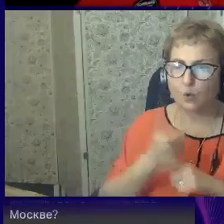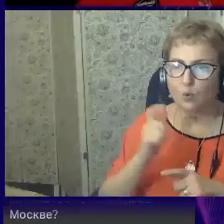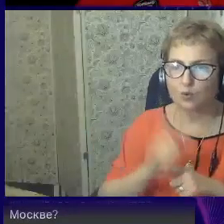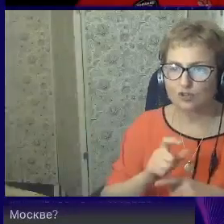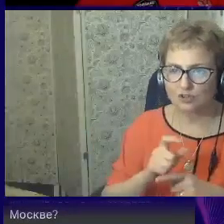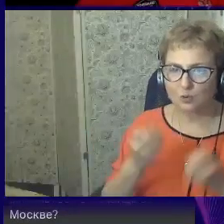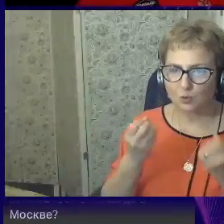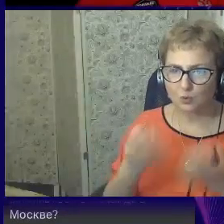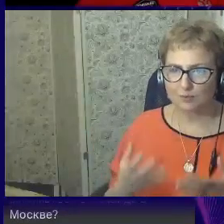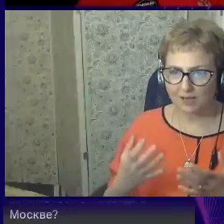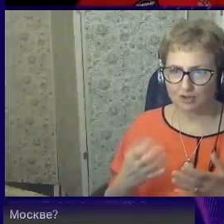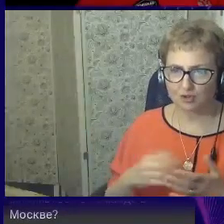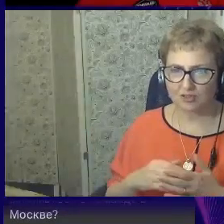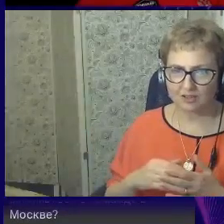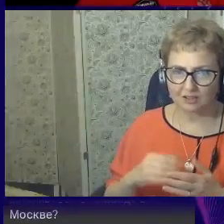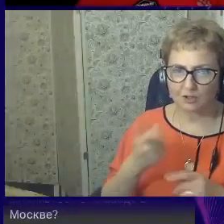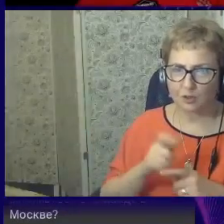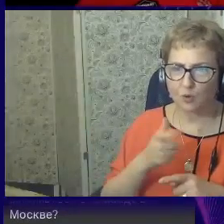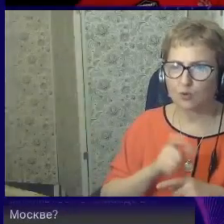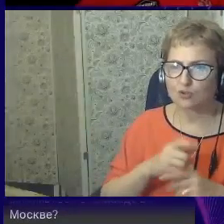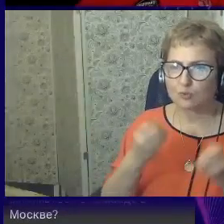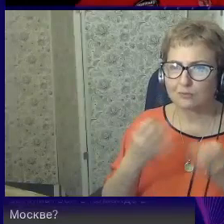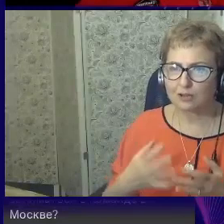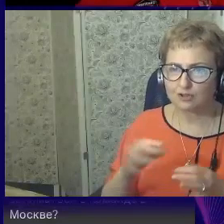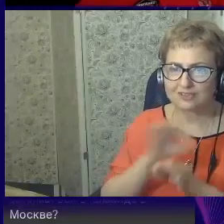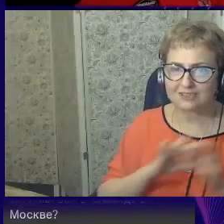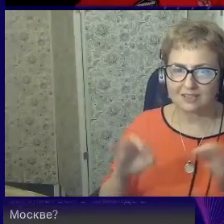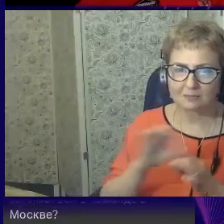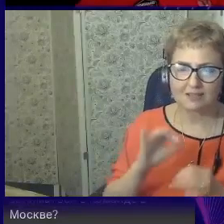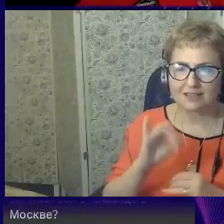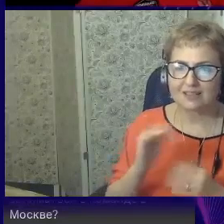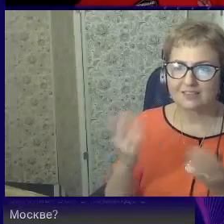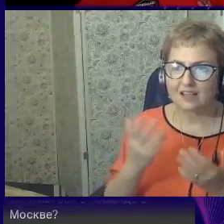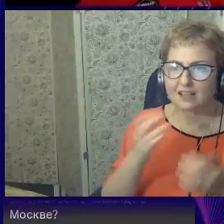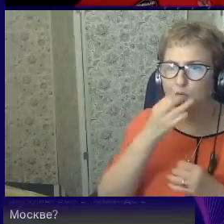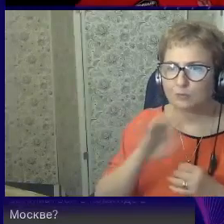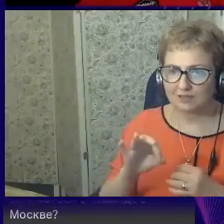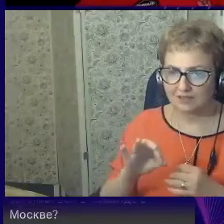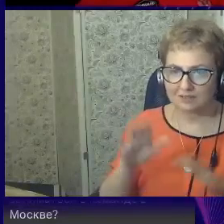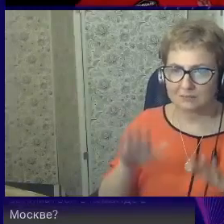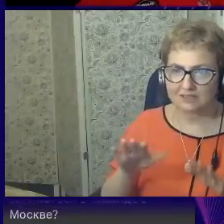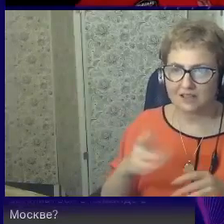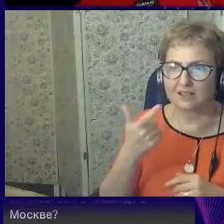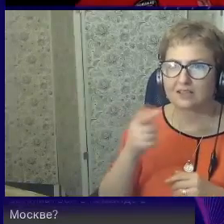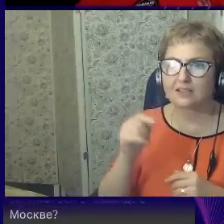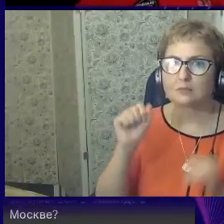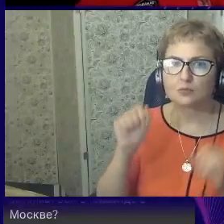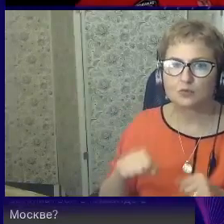очень упрощенных, на очень упрощенных схемах и в каких-то любых абсолютно местах, где